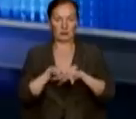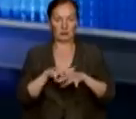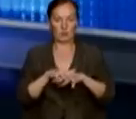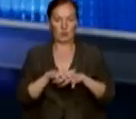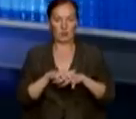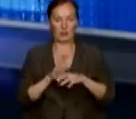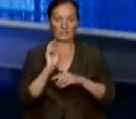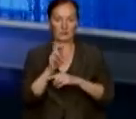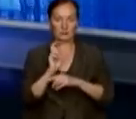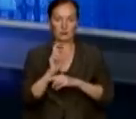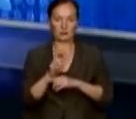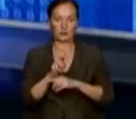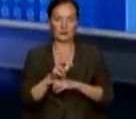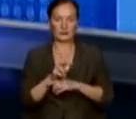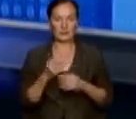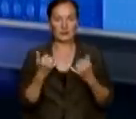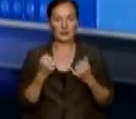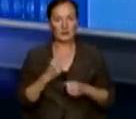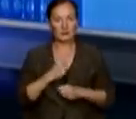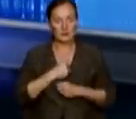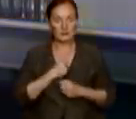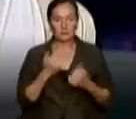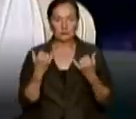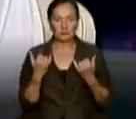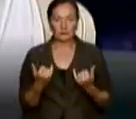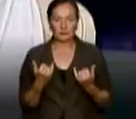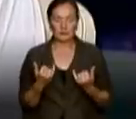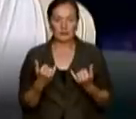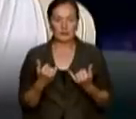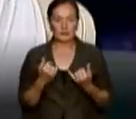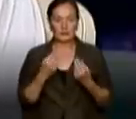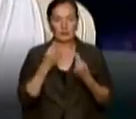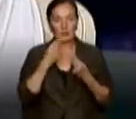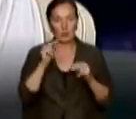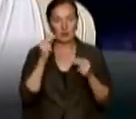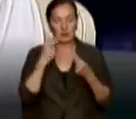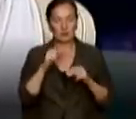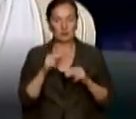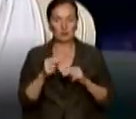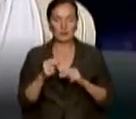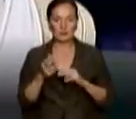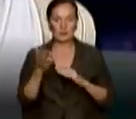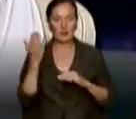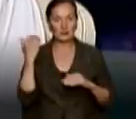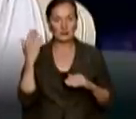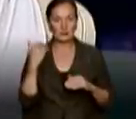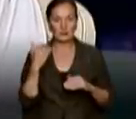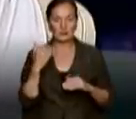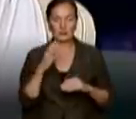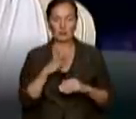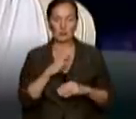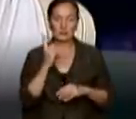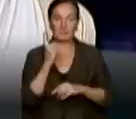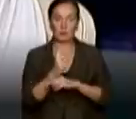на жаль, зараз ідуть, я вже чула, покращення, але раніше ні, заборонена